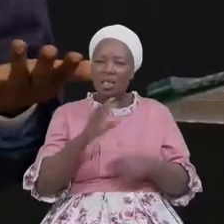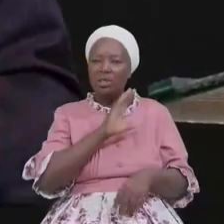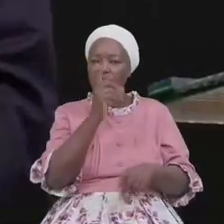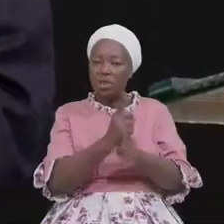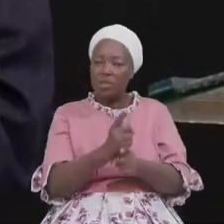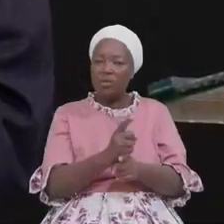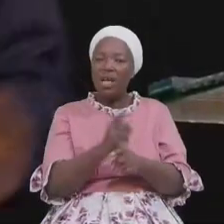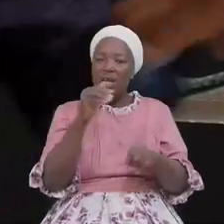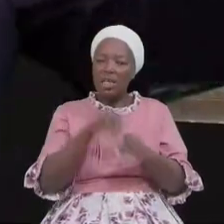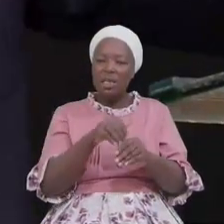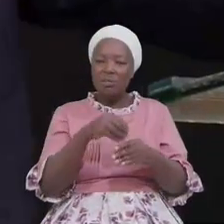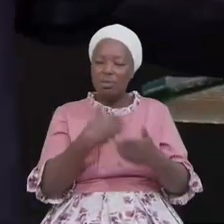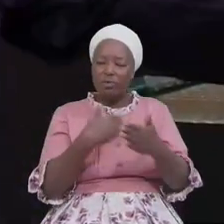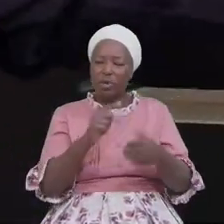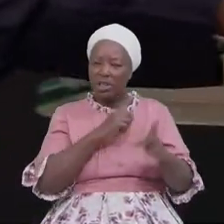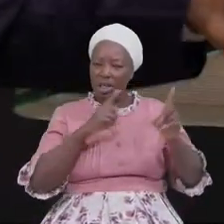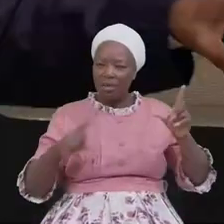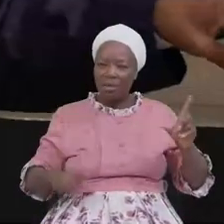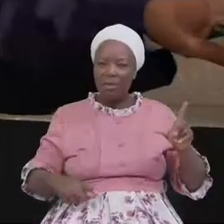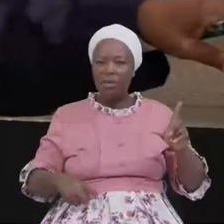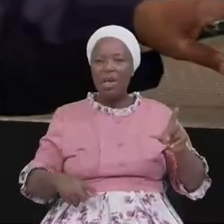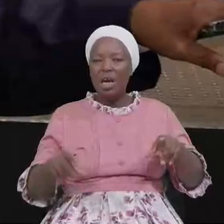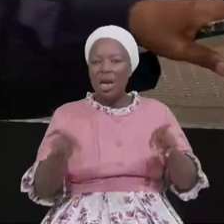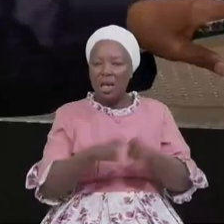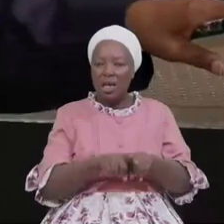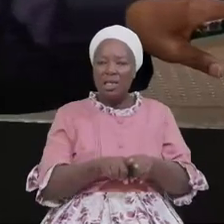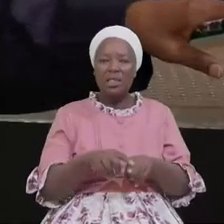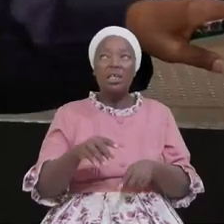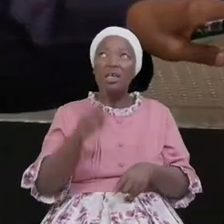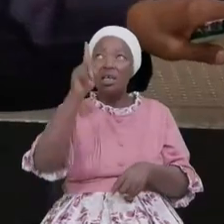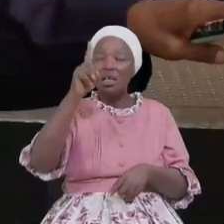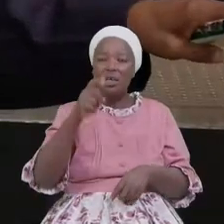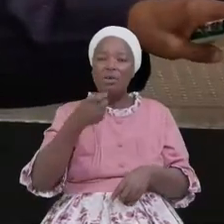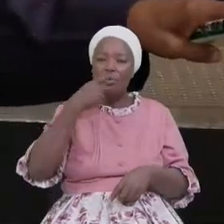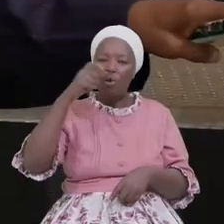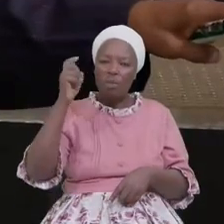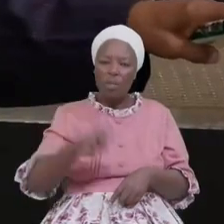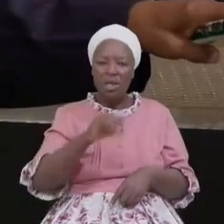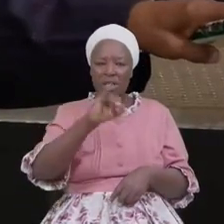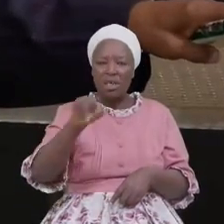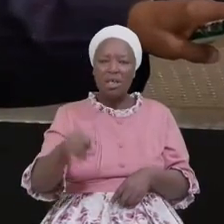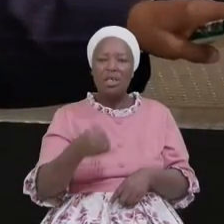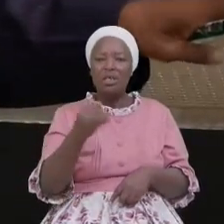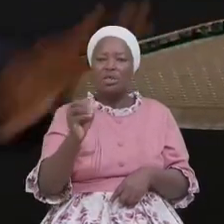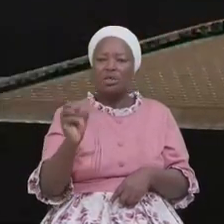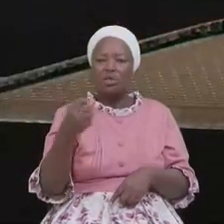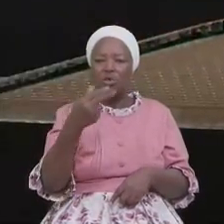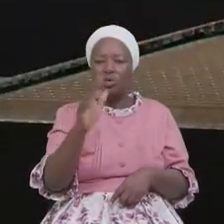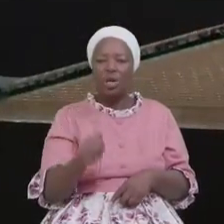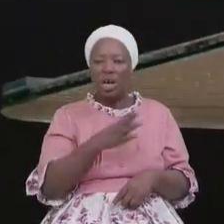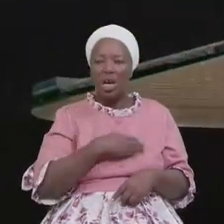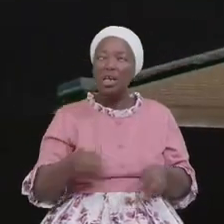aux yeux du Seigneur comme il a commandé à Josué Et comme il a donné à Josué